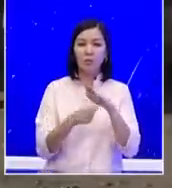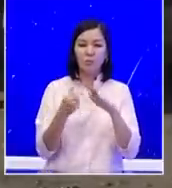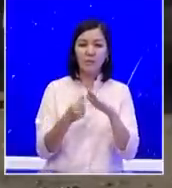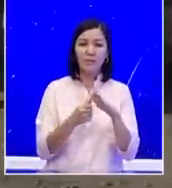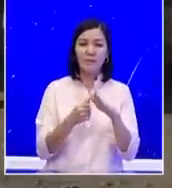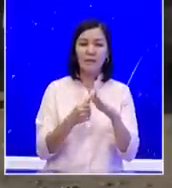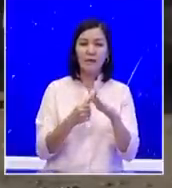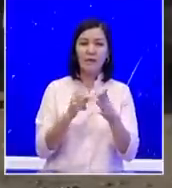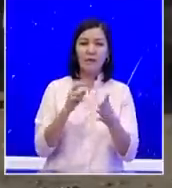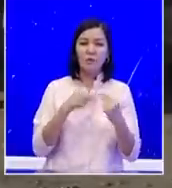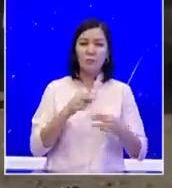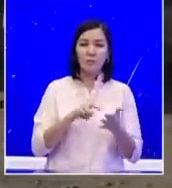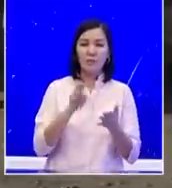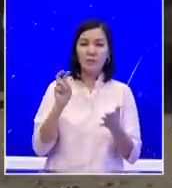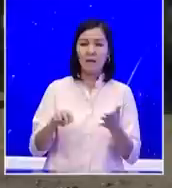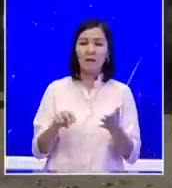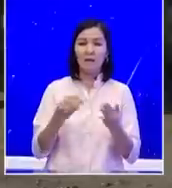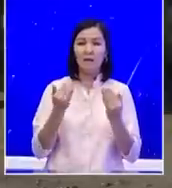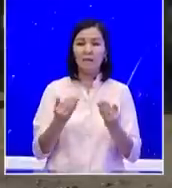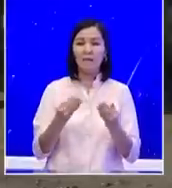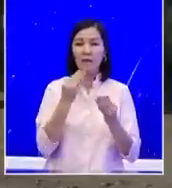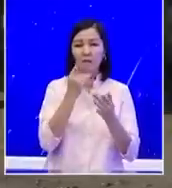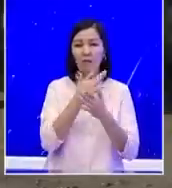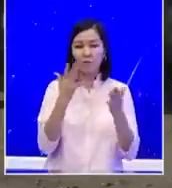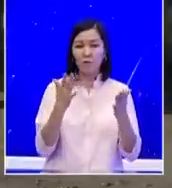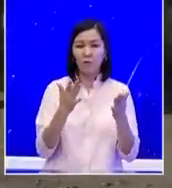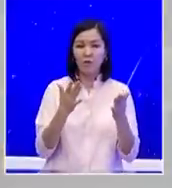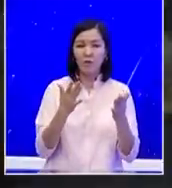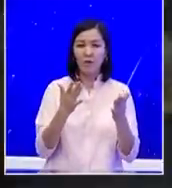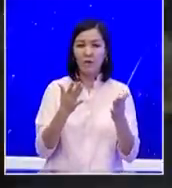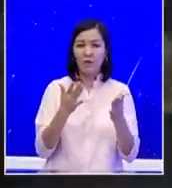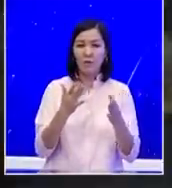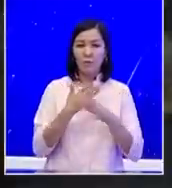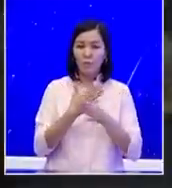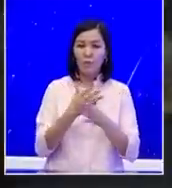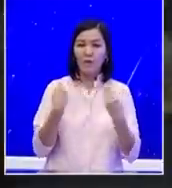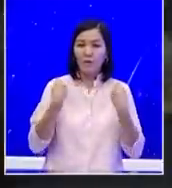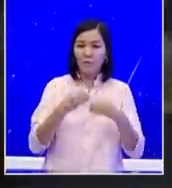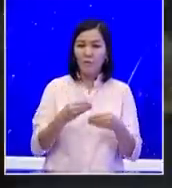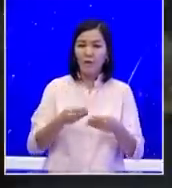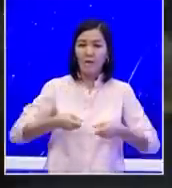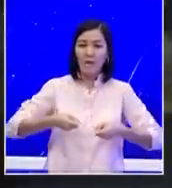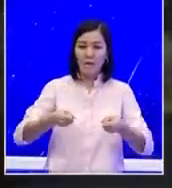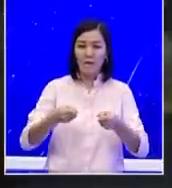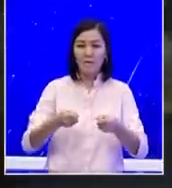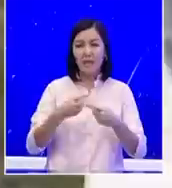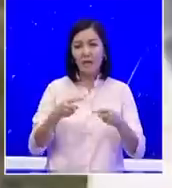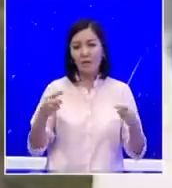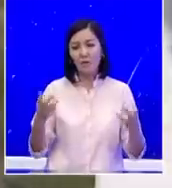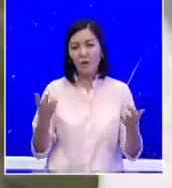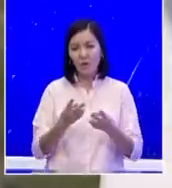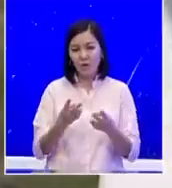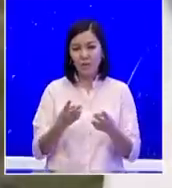себепті азық-түлікпен қолымыздан келгенше көмек көрсету мақсатымыз. Киім-кешек, коляска. Сол